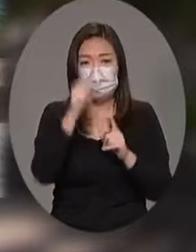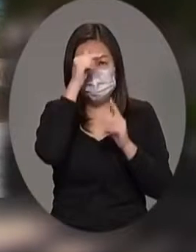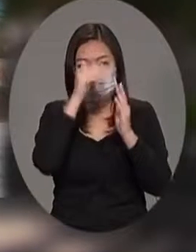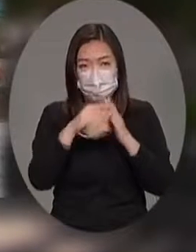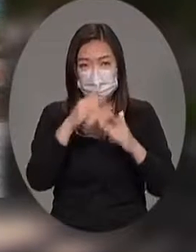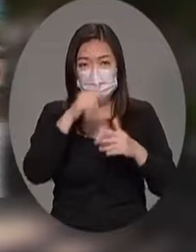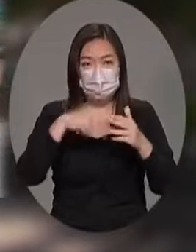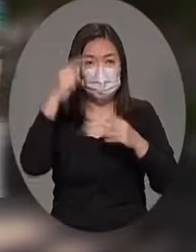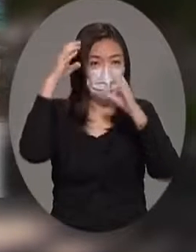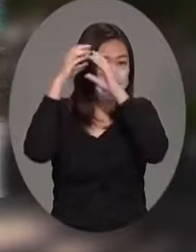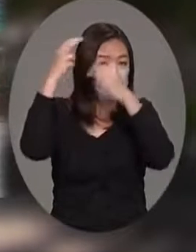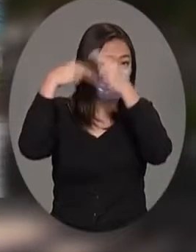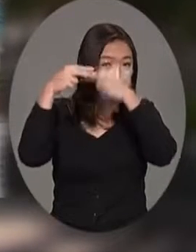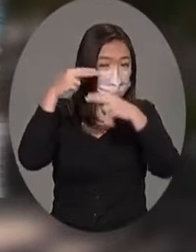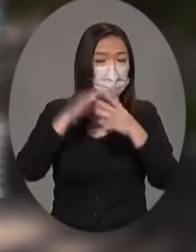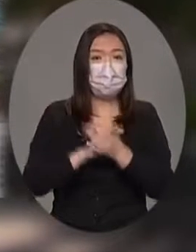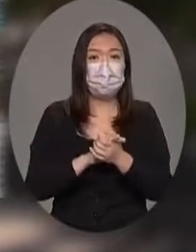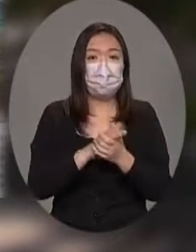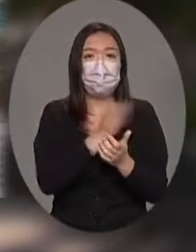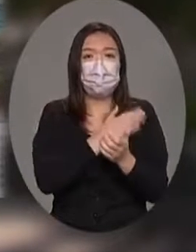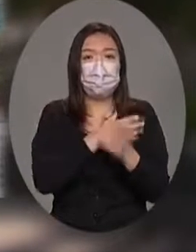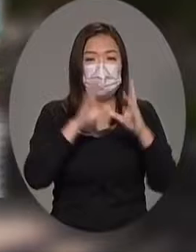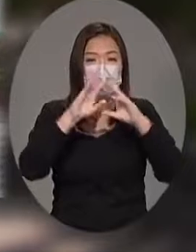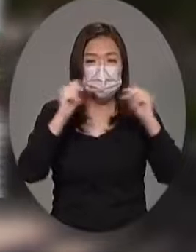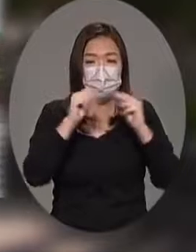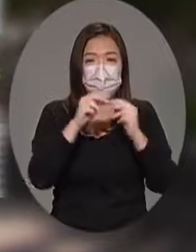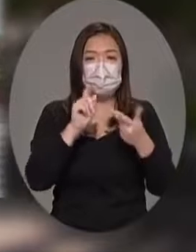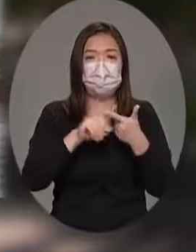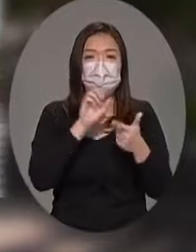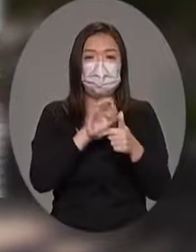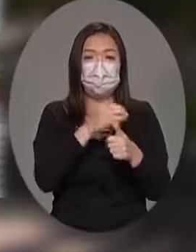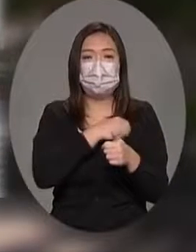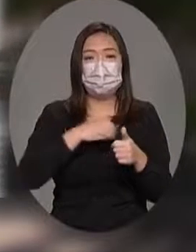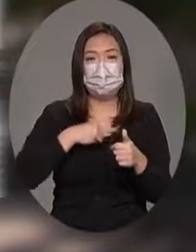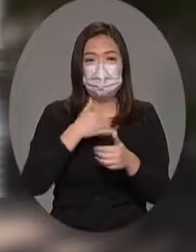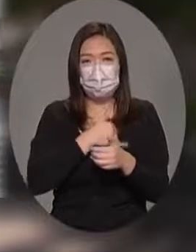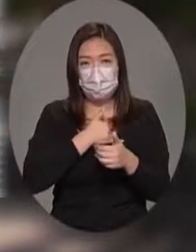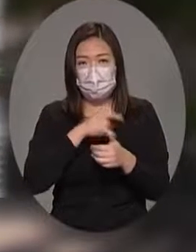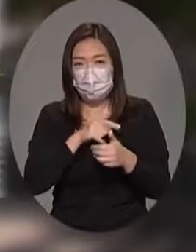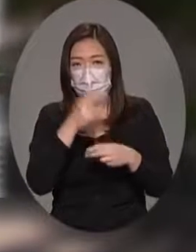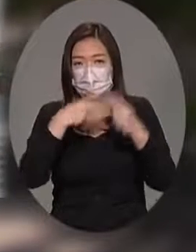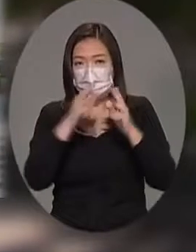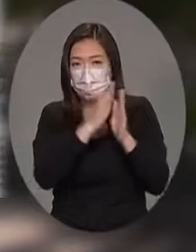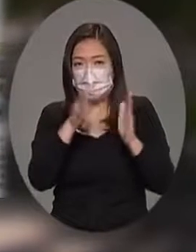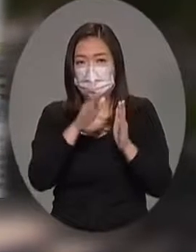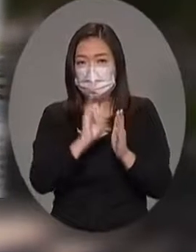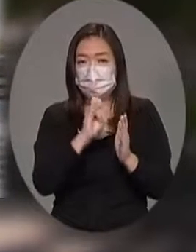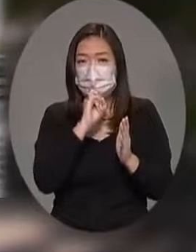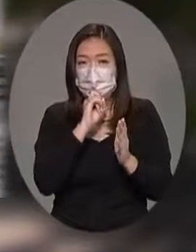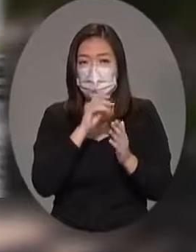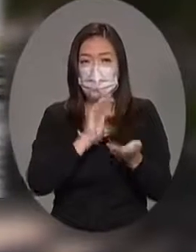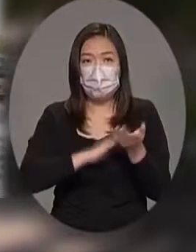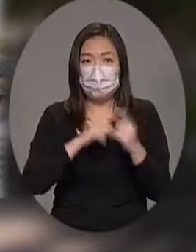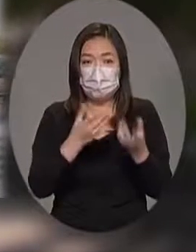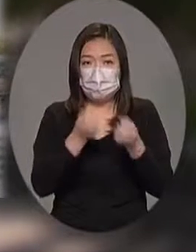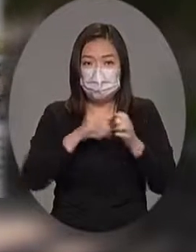一宗開腦手術，當時負責的麻醉科副顧問醫生涉嫌在手術中出錯，病人接